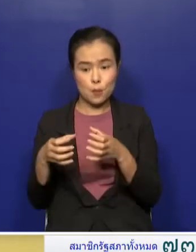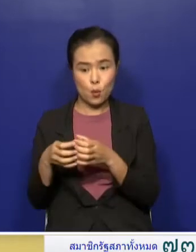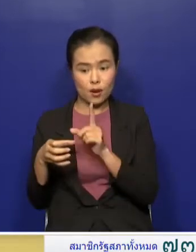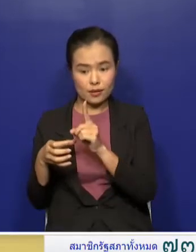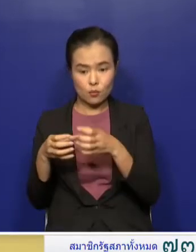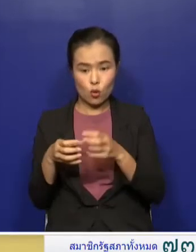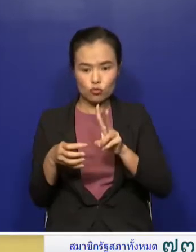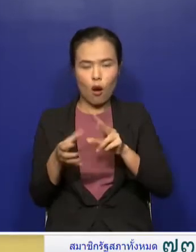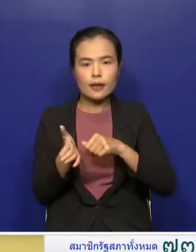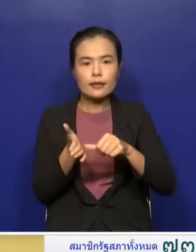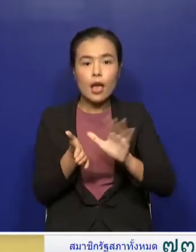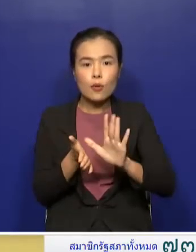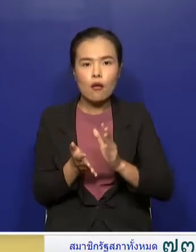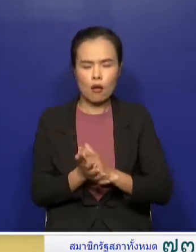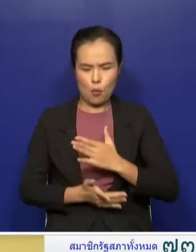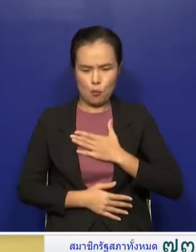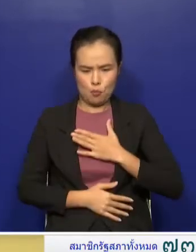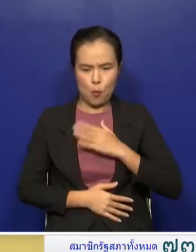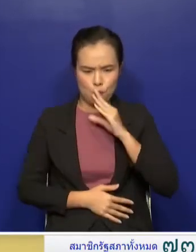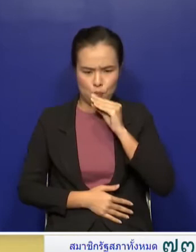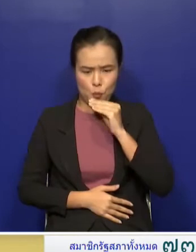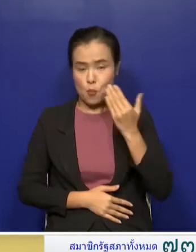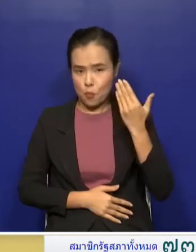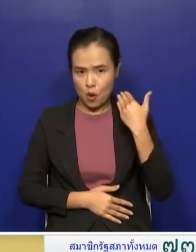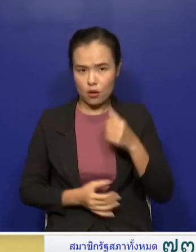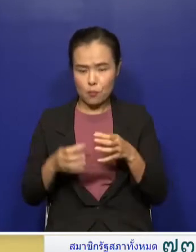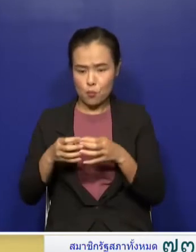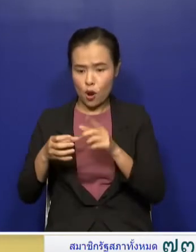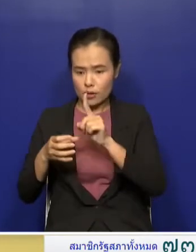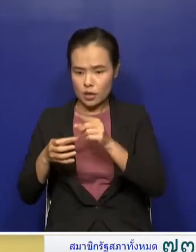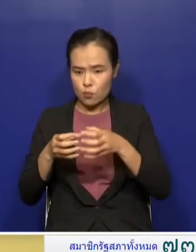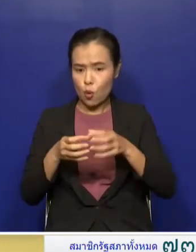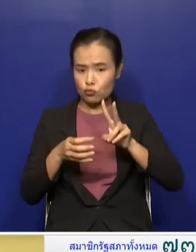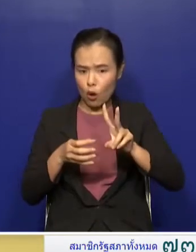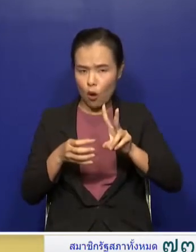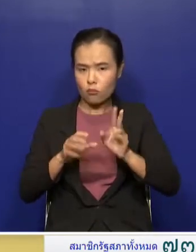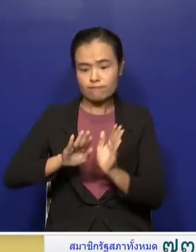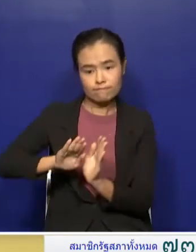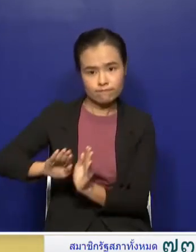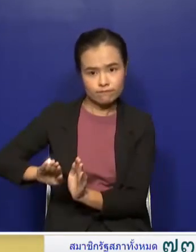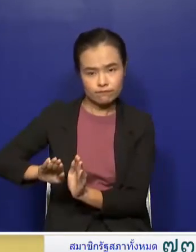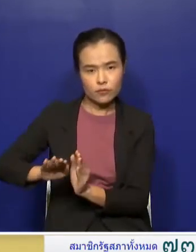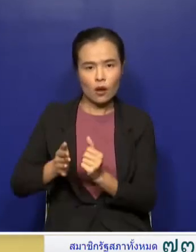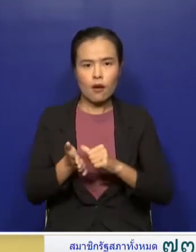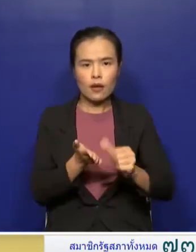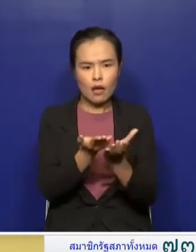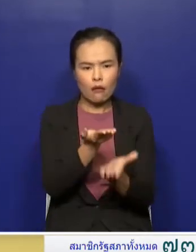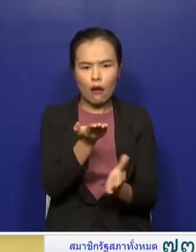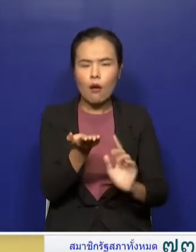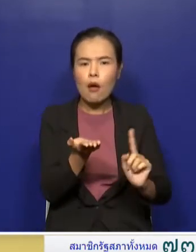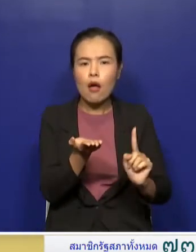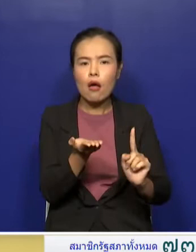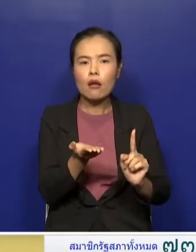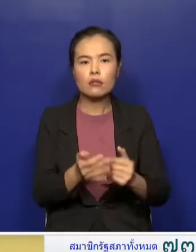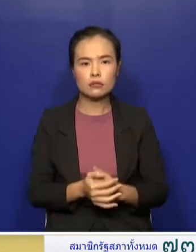ผมได้พูดในสภายิงแล้วเรายกเว้นหมวด ๑หมวด ๒ไว้จะไปตีความว่าแก้ทั้งฉบับได้อย่างไร